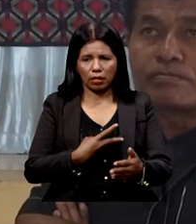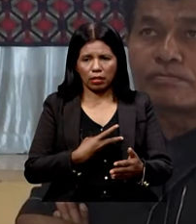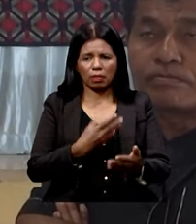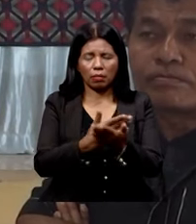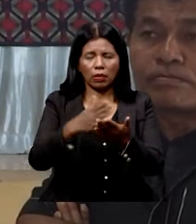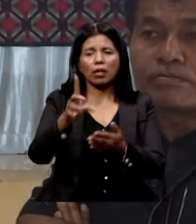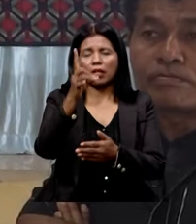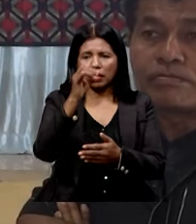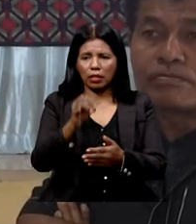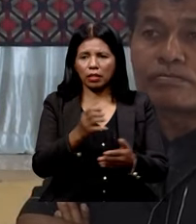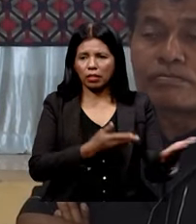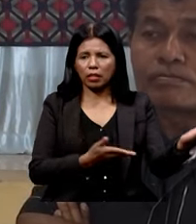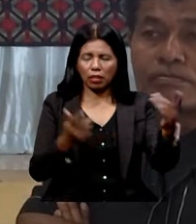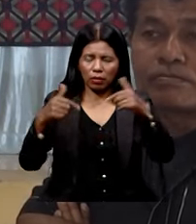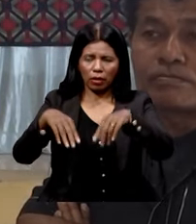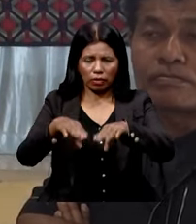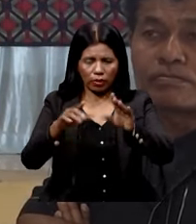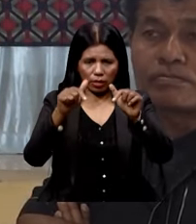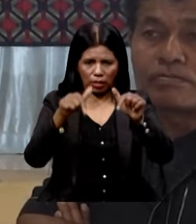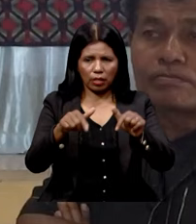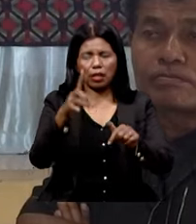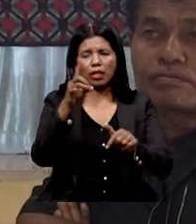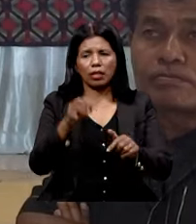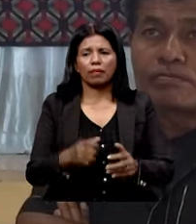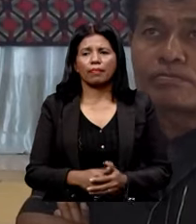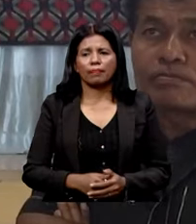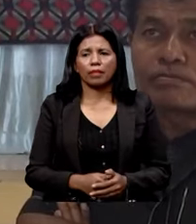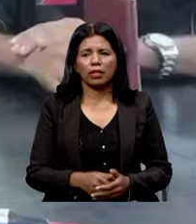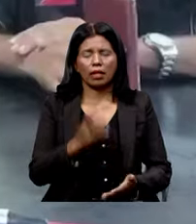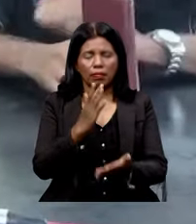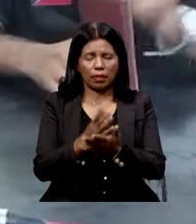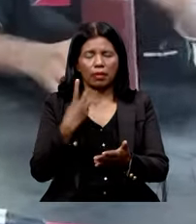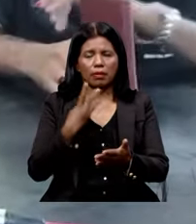din di sire rasik lorita me faini kerja kene hamate ami